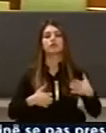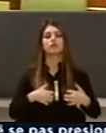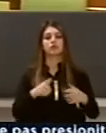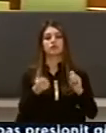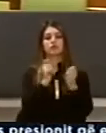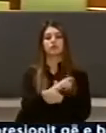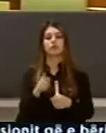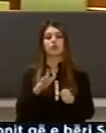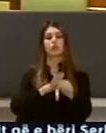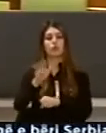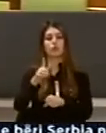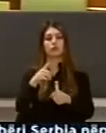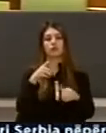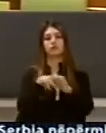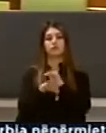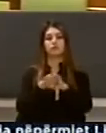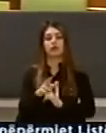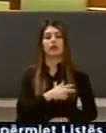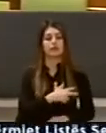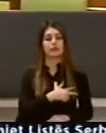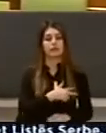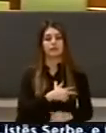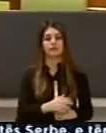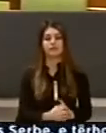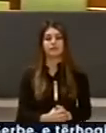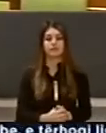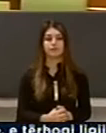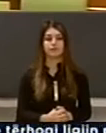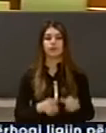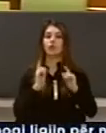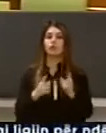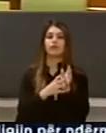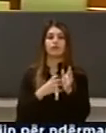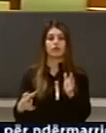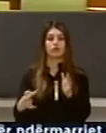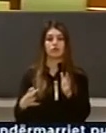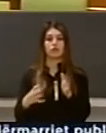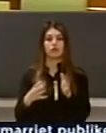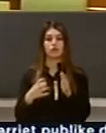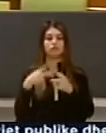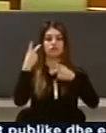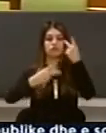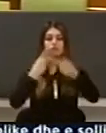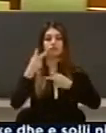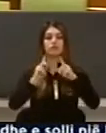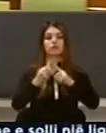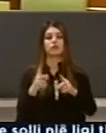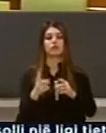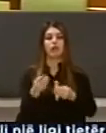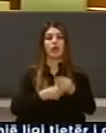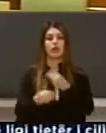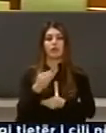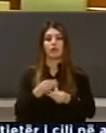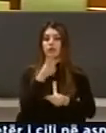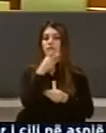jetë luftimi i migracionit ilegal. Të vazhdohet me prioritet të rimëkëmbjes ekonomike të vendit si e vetmja mënyrë